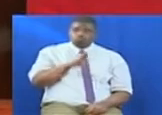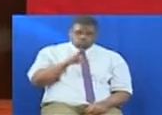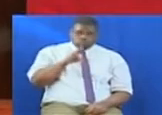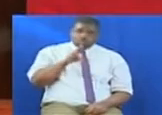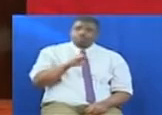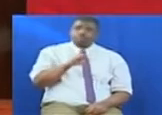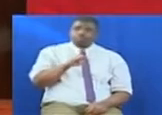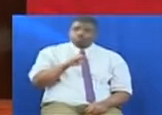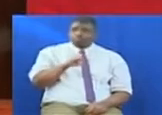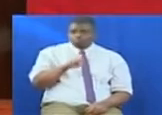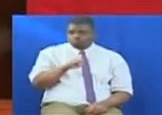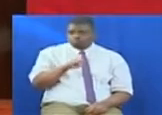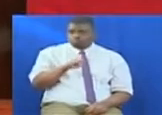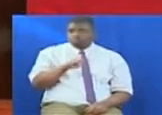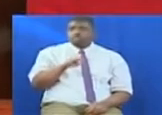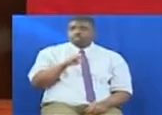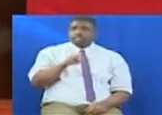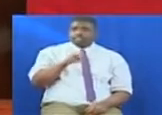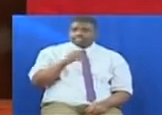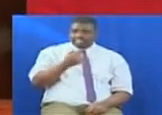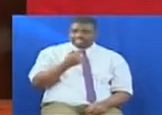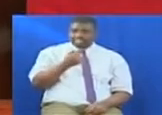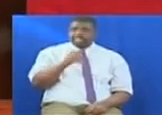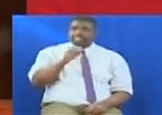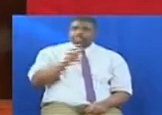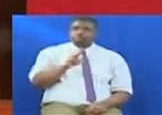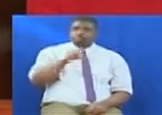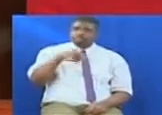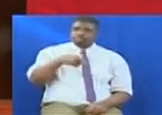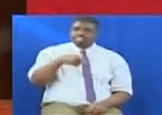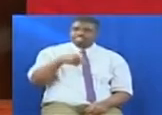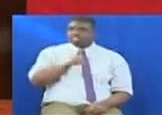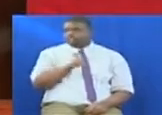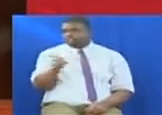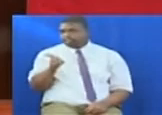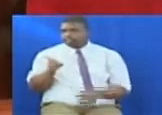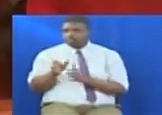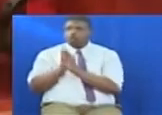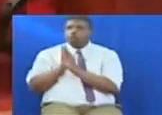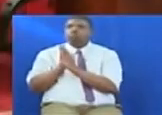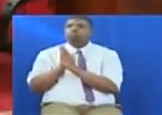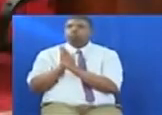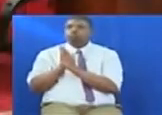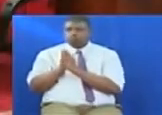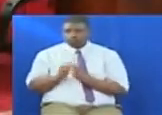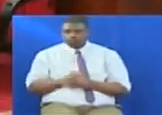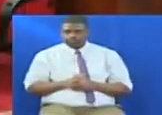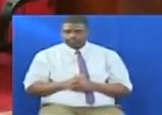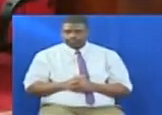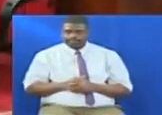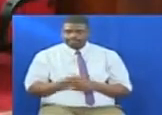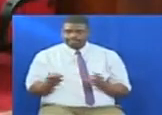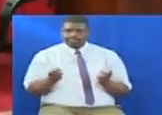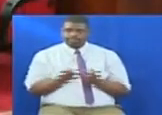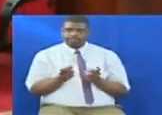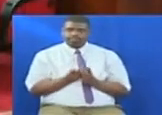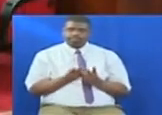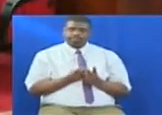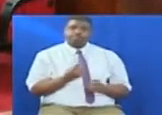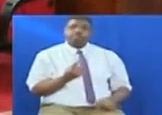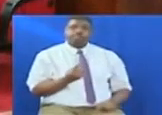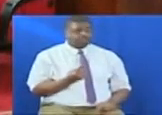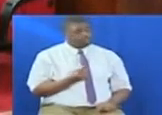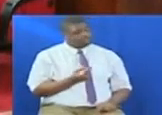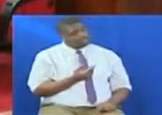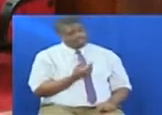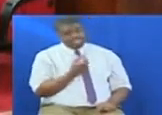umoja wa wanawake TWPG. Kwa hiyo tunawashukuru sana. Lakini kipekee Mheshimiwa Speaker,